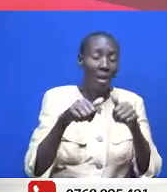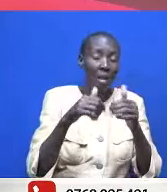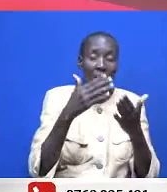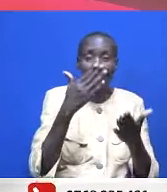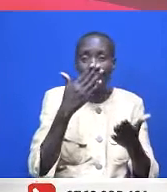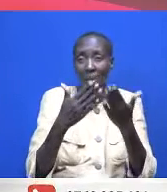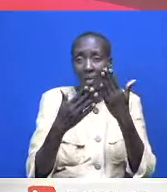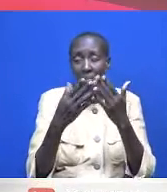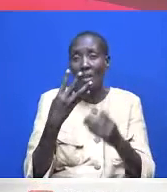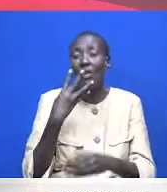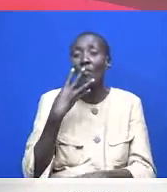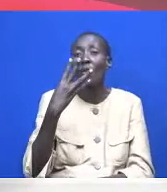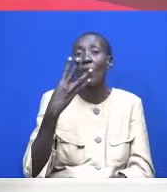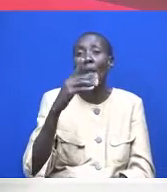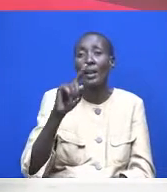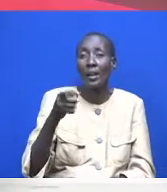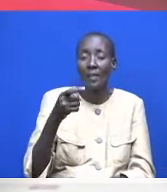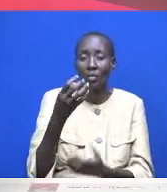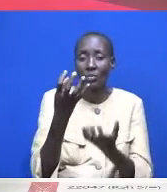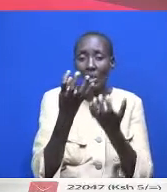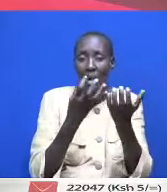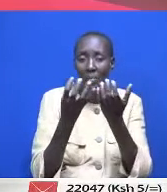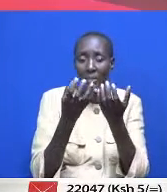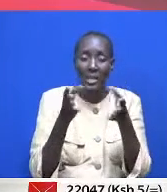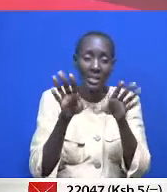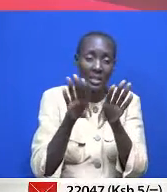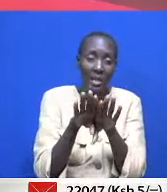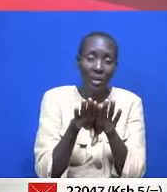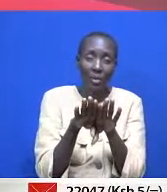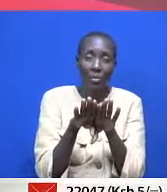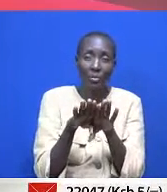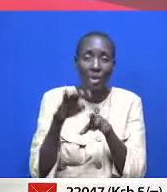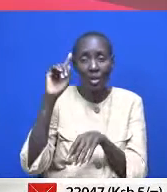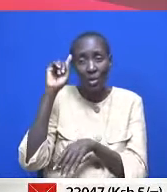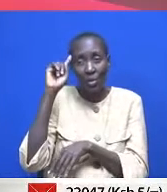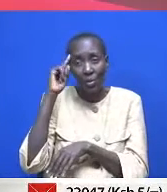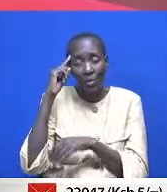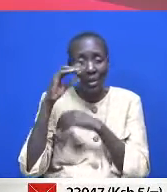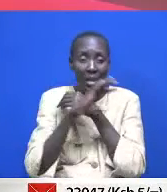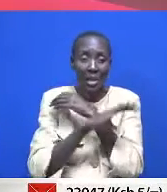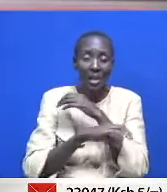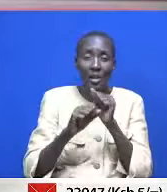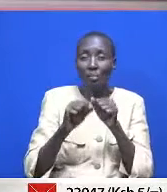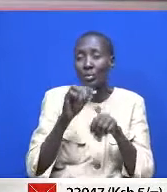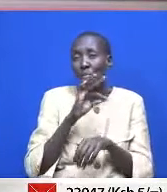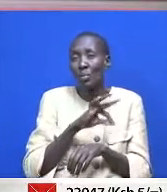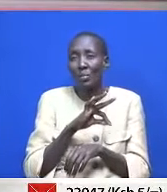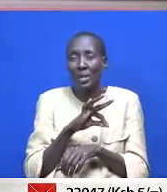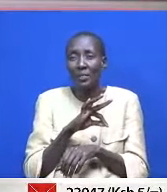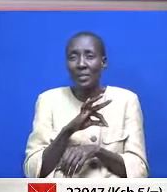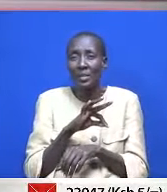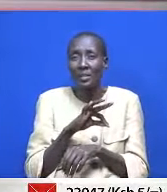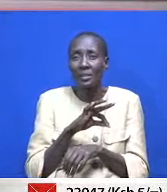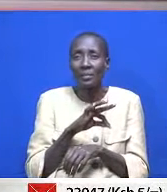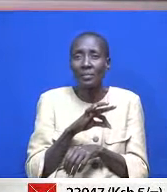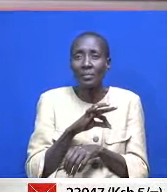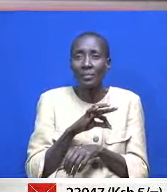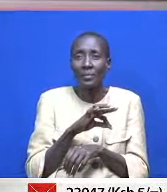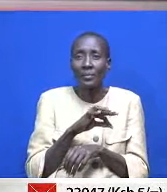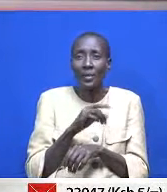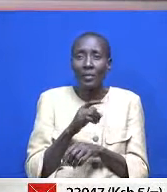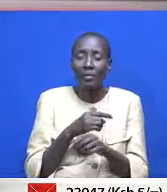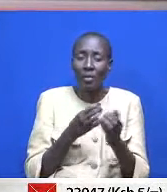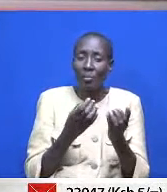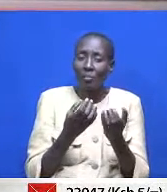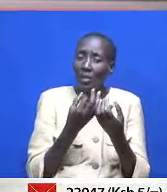400,000 zinafunga biashara humu nchini. Unadhania kwamba nchi itaweza kunufaika kutokana na biashara